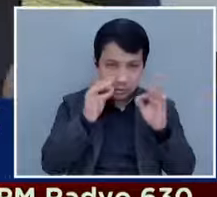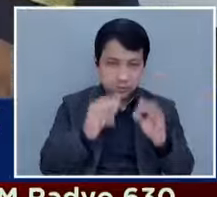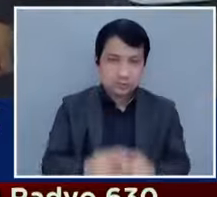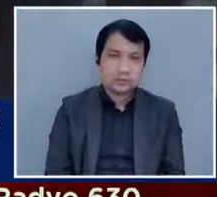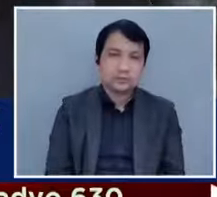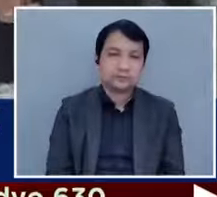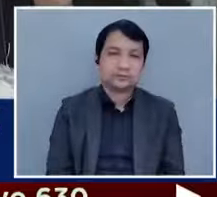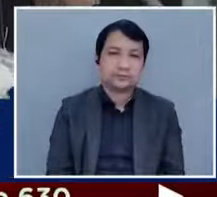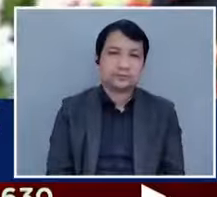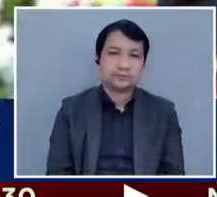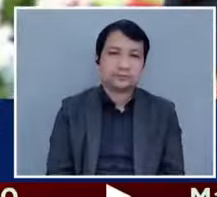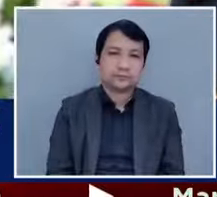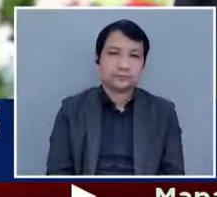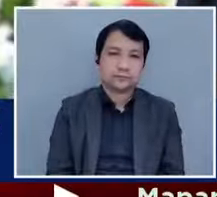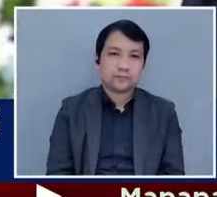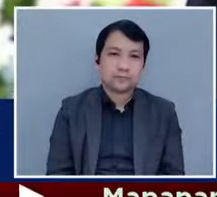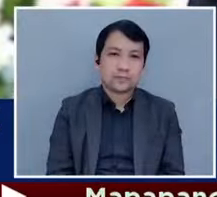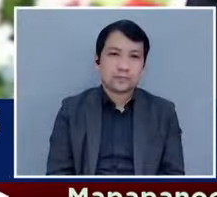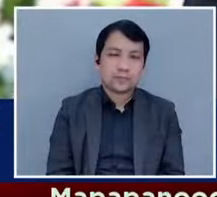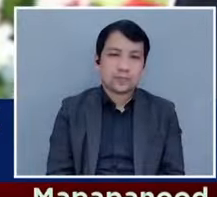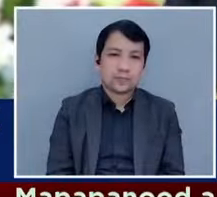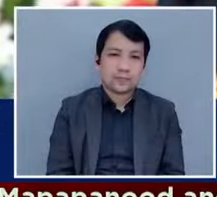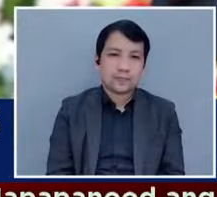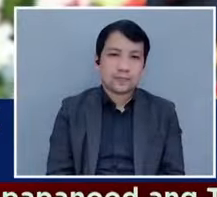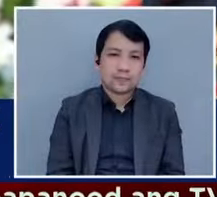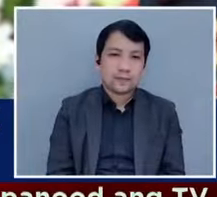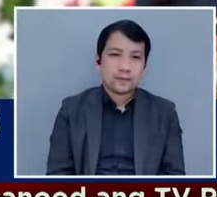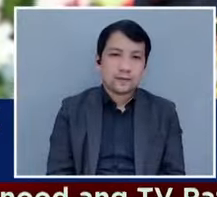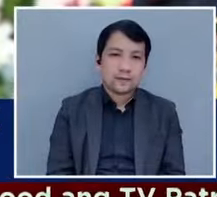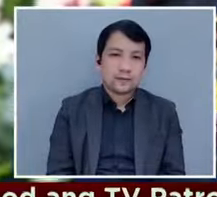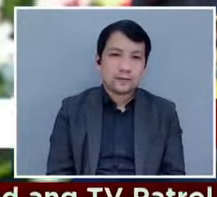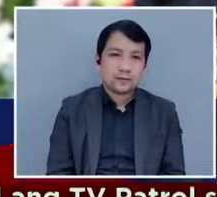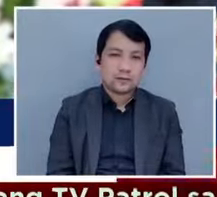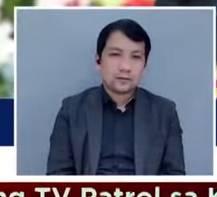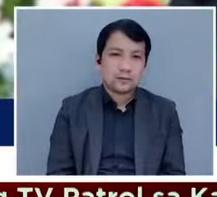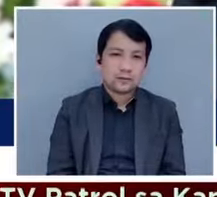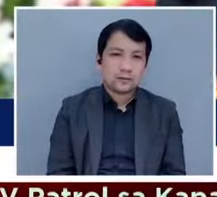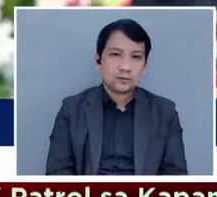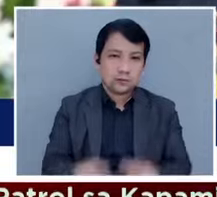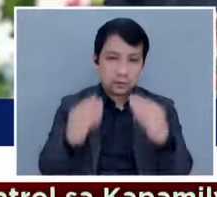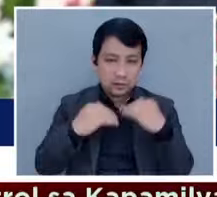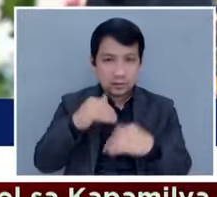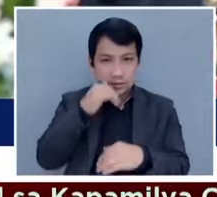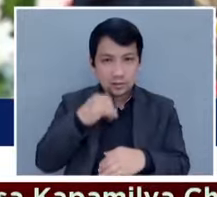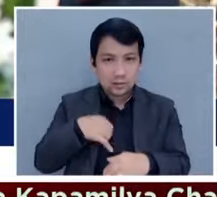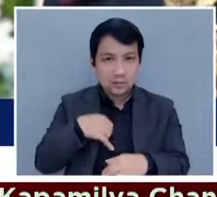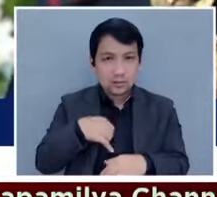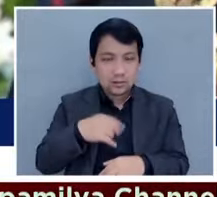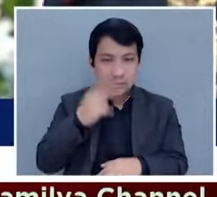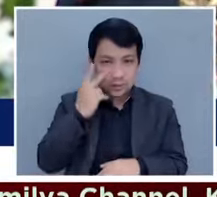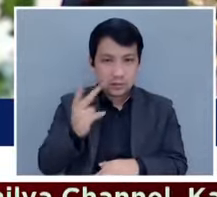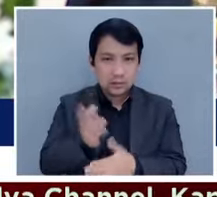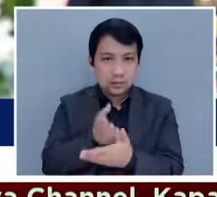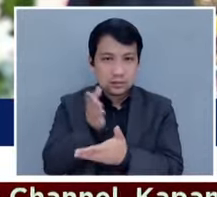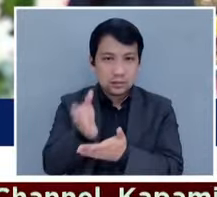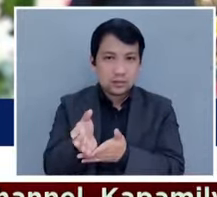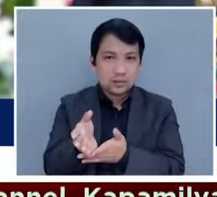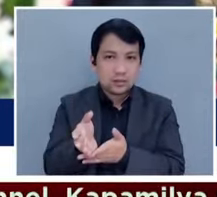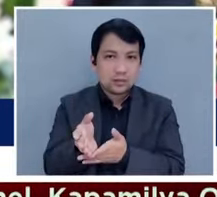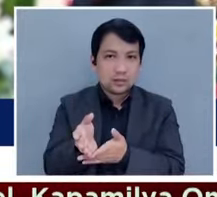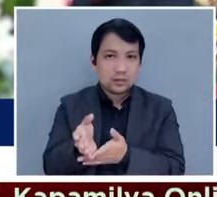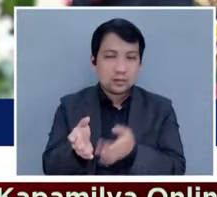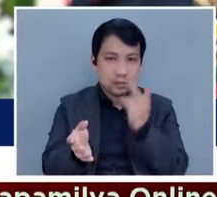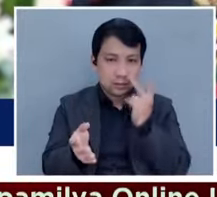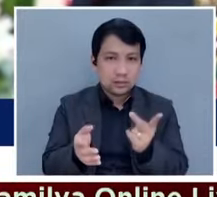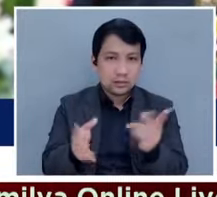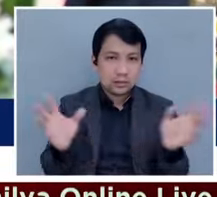droga. Ba't kumunti? Sure, if you're going to look at yung kahapon kung nandun kayo, yun ang ano namin ni Chief, na yung chain